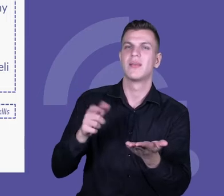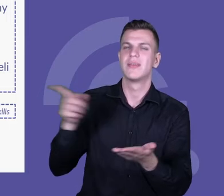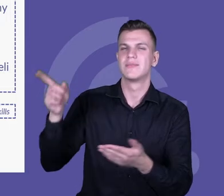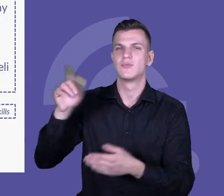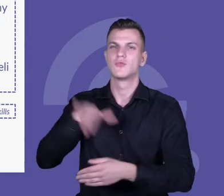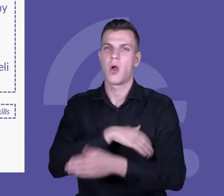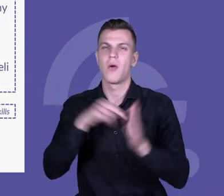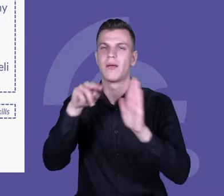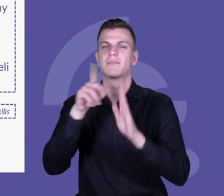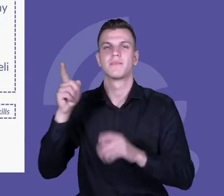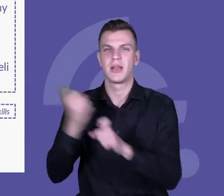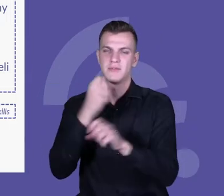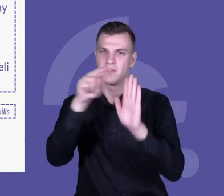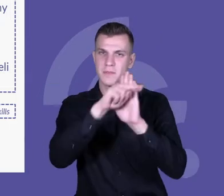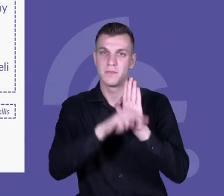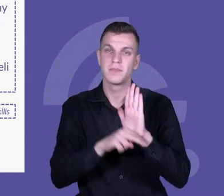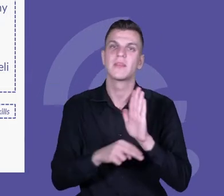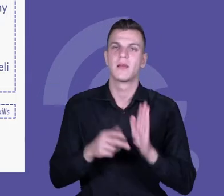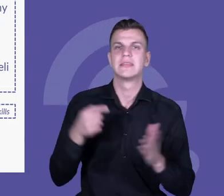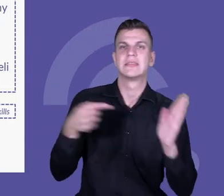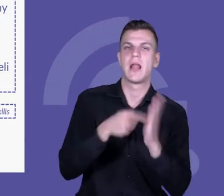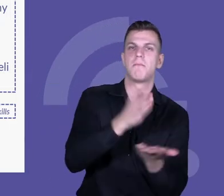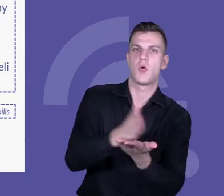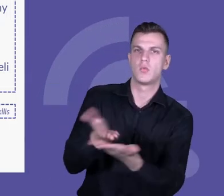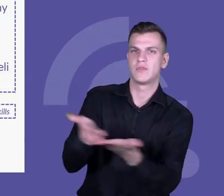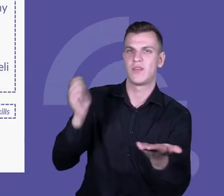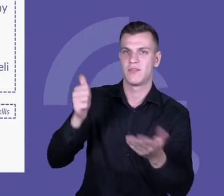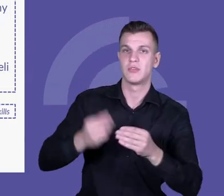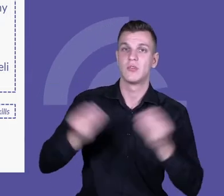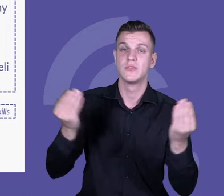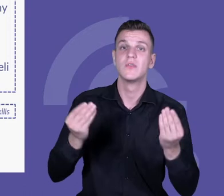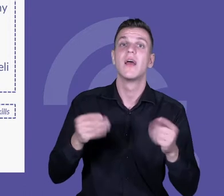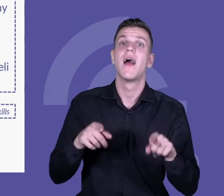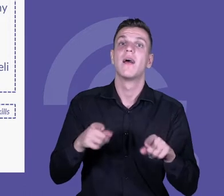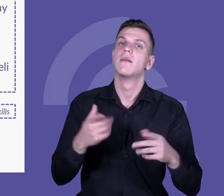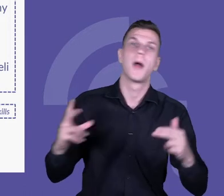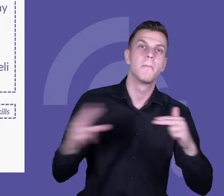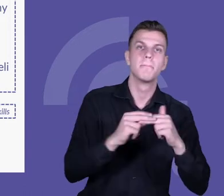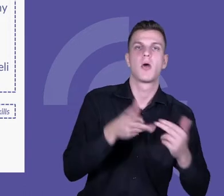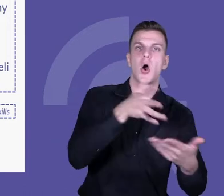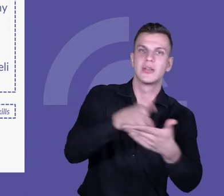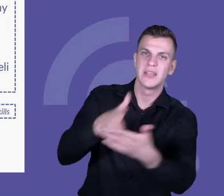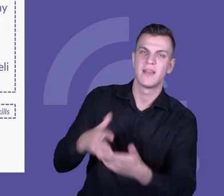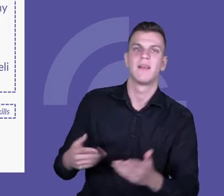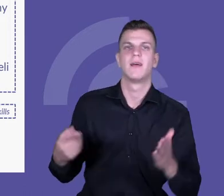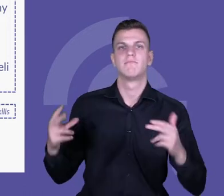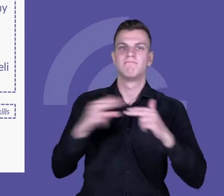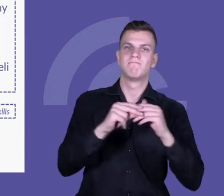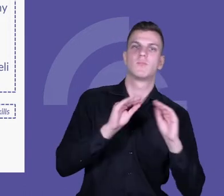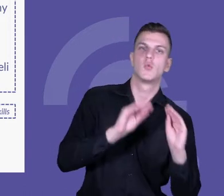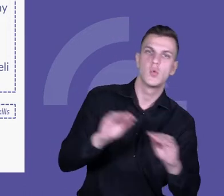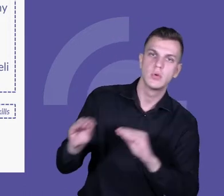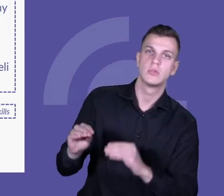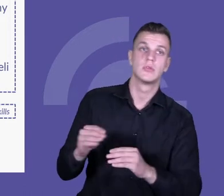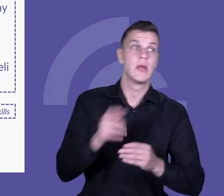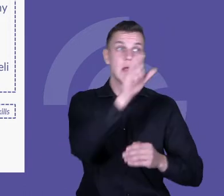w standardach, czyli w podstawie programowej, w programach nauczania, ale też w systemie oceniania, w dydaktyce, w systemie doskonalenia, kształcenia nauczycieli.